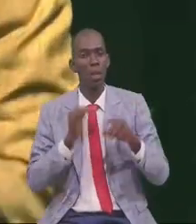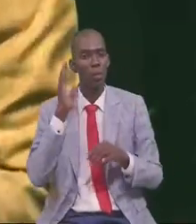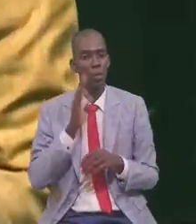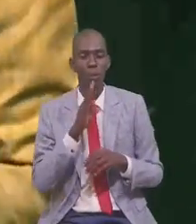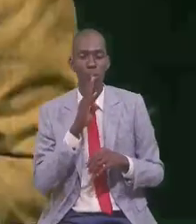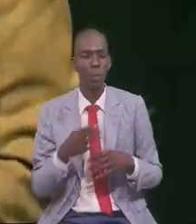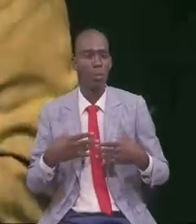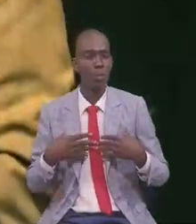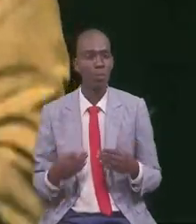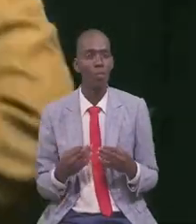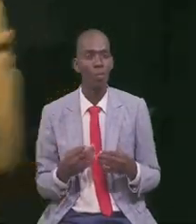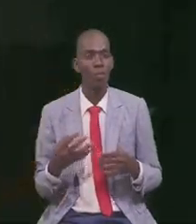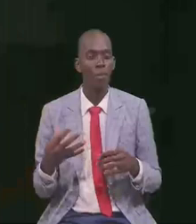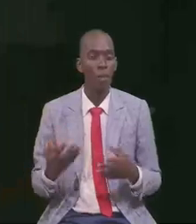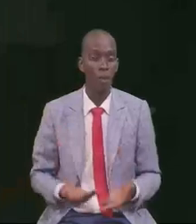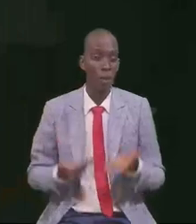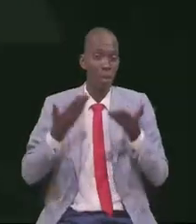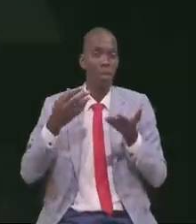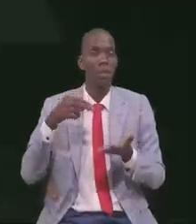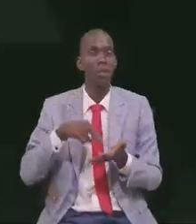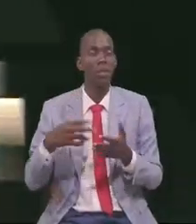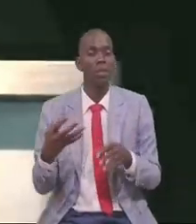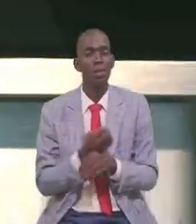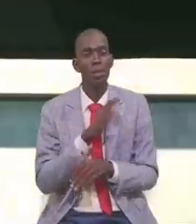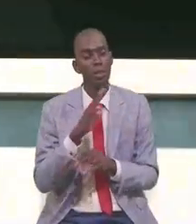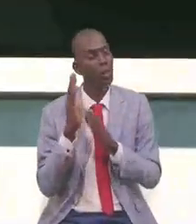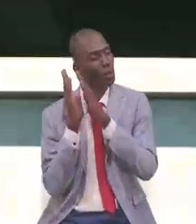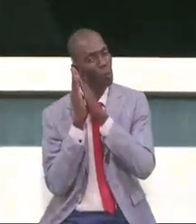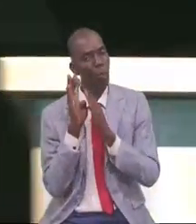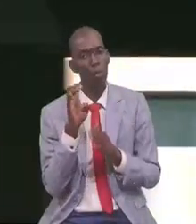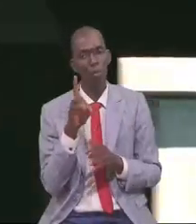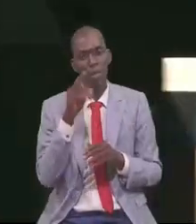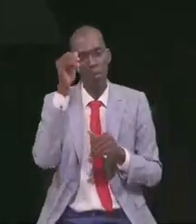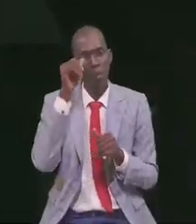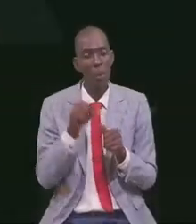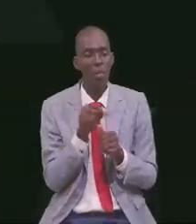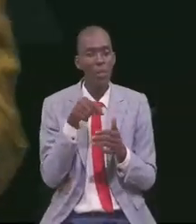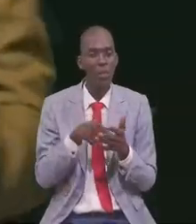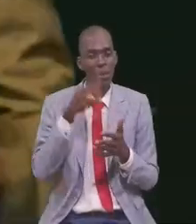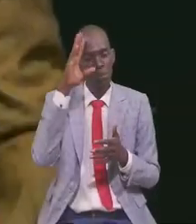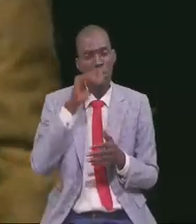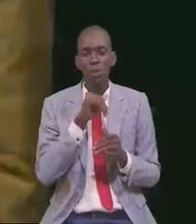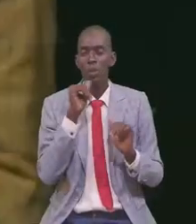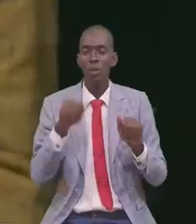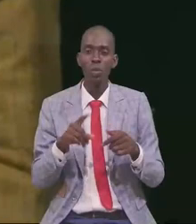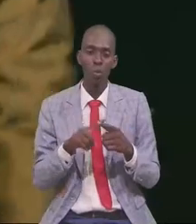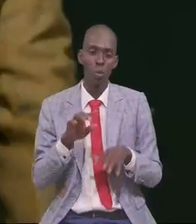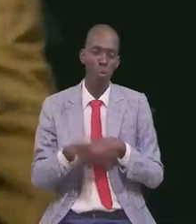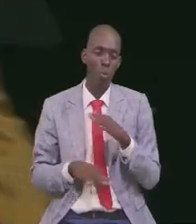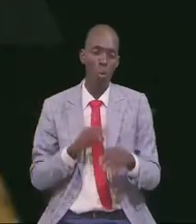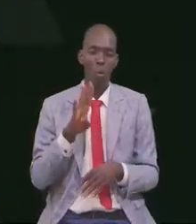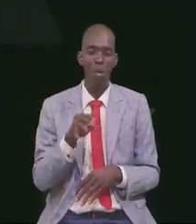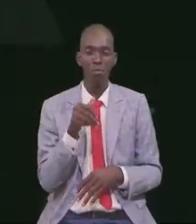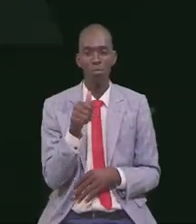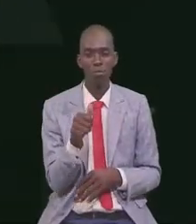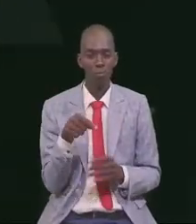prends ton lit, rappelez-vous, cet homme ne pouvait même pas marcher de lui-même. Ne